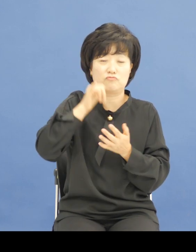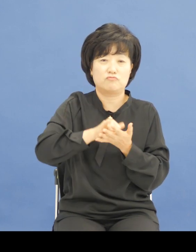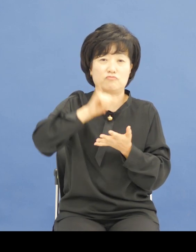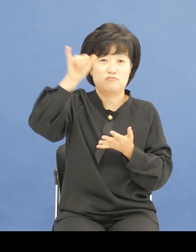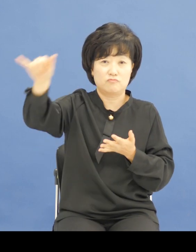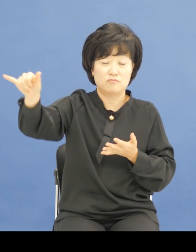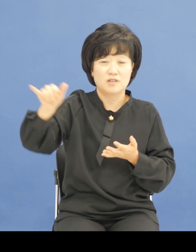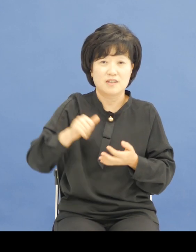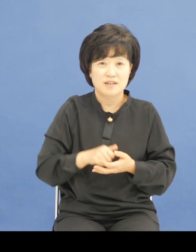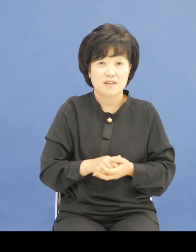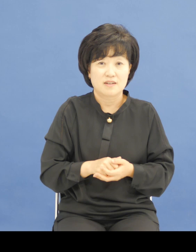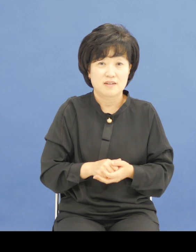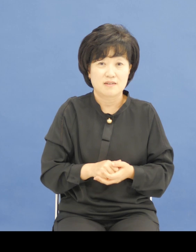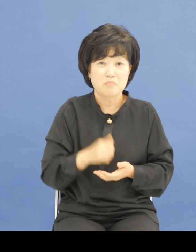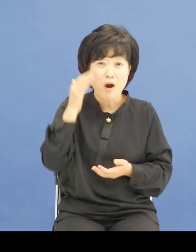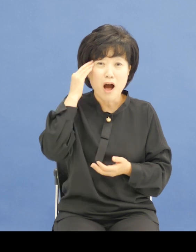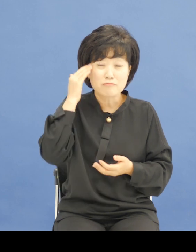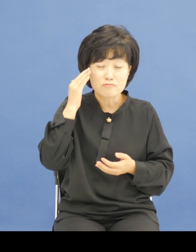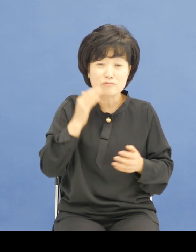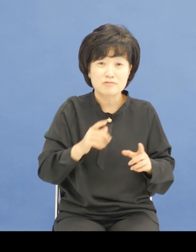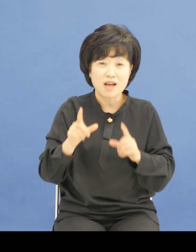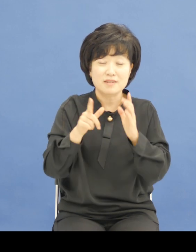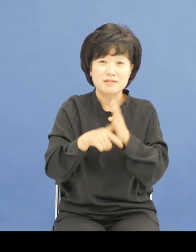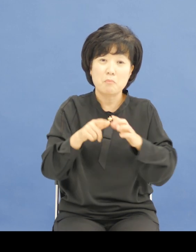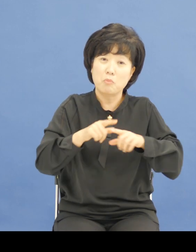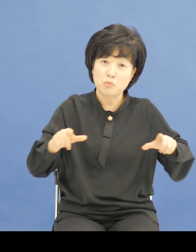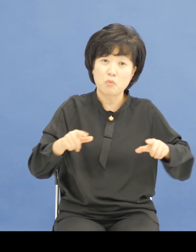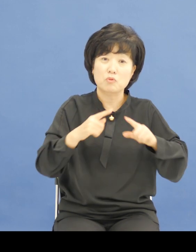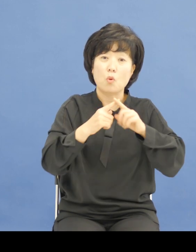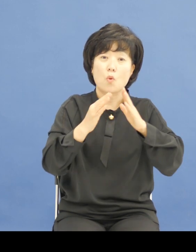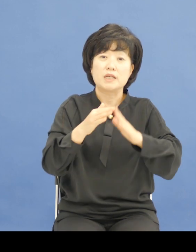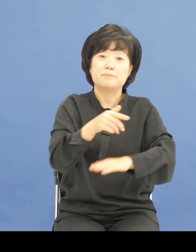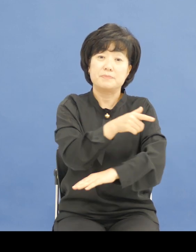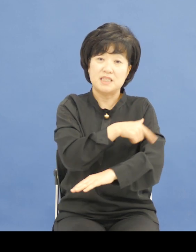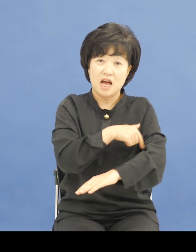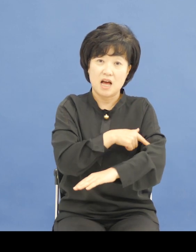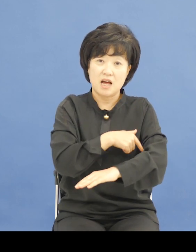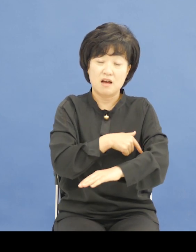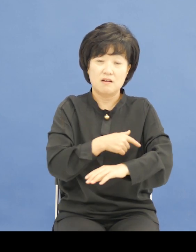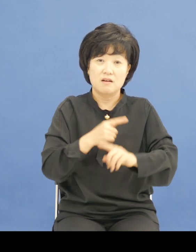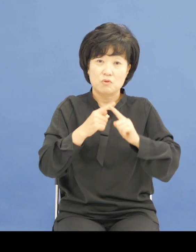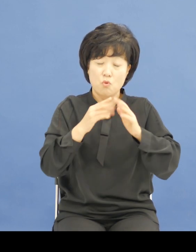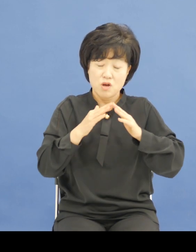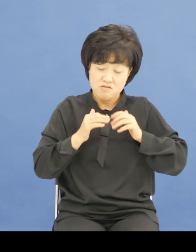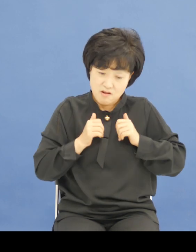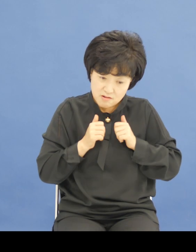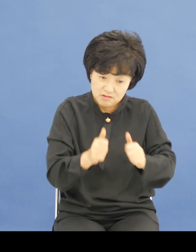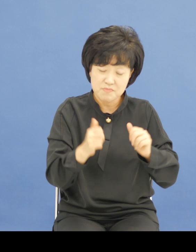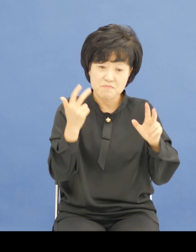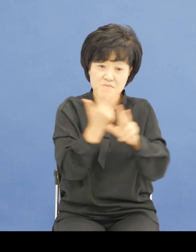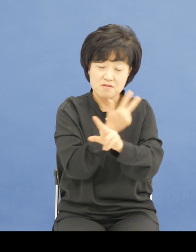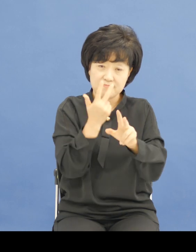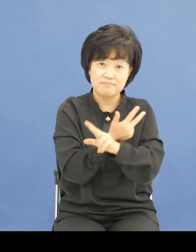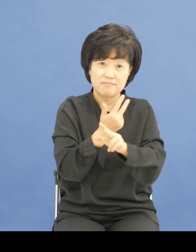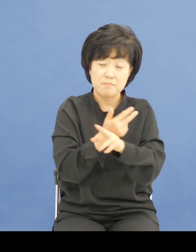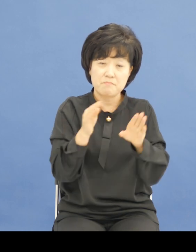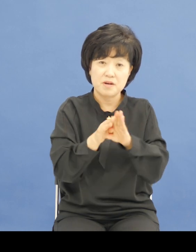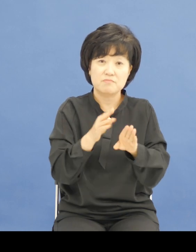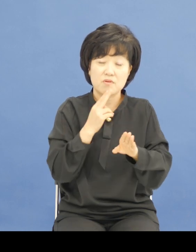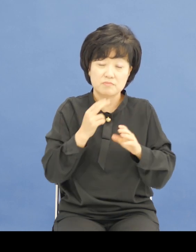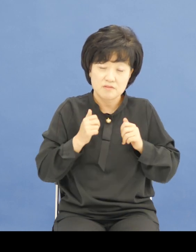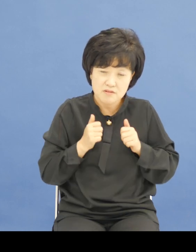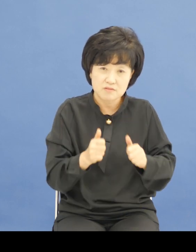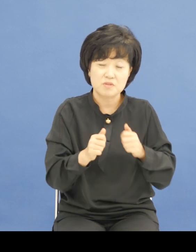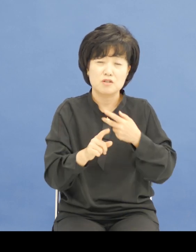그냥 그런 모습으로 사셨겠죠? 예, 뭐 그 교회 집사로 예. 예배당은 열심히 다녔어요. 다니죠. 예배당은